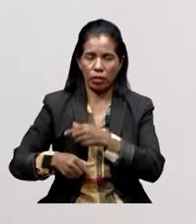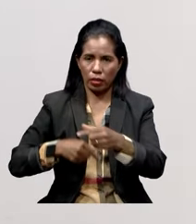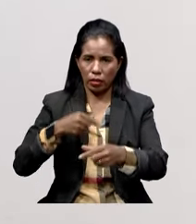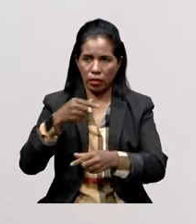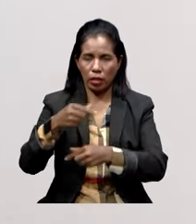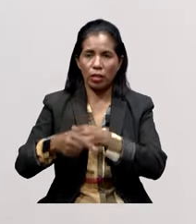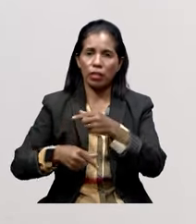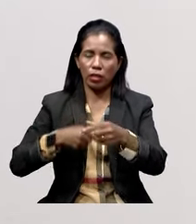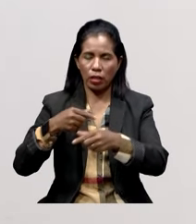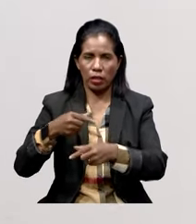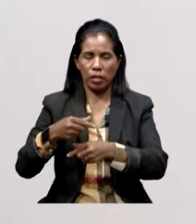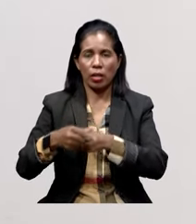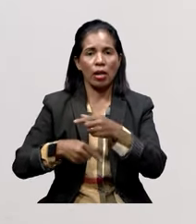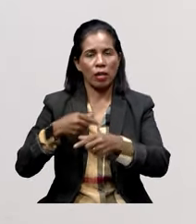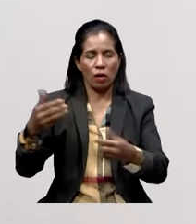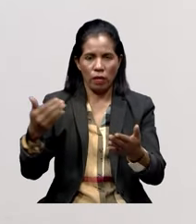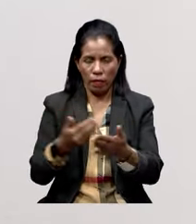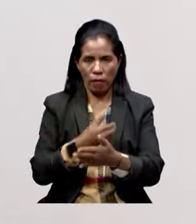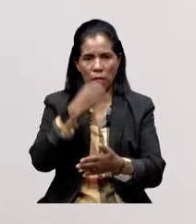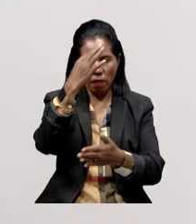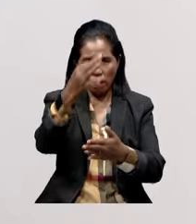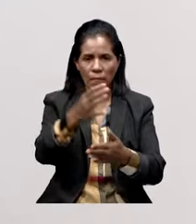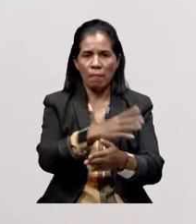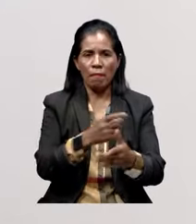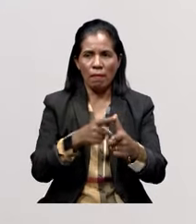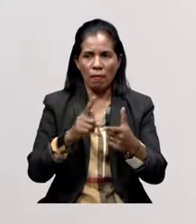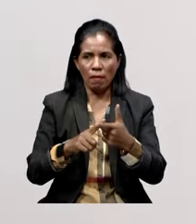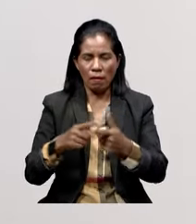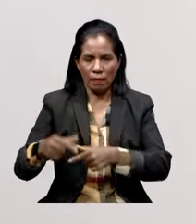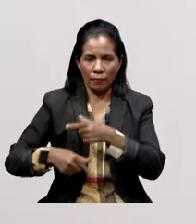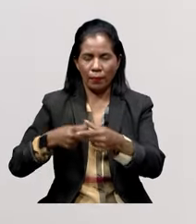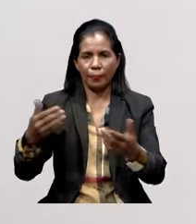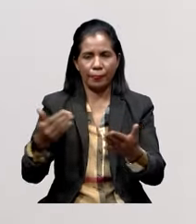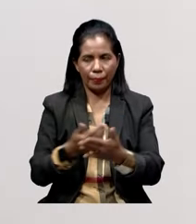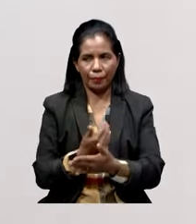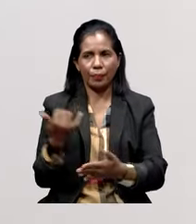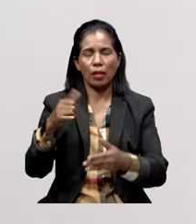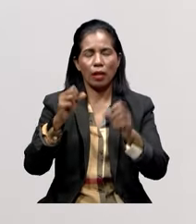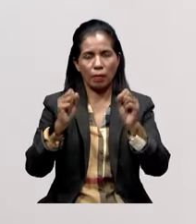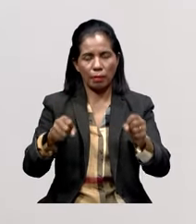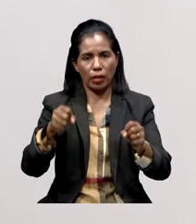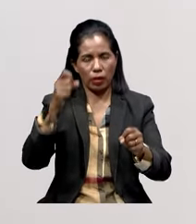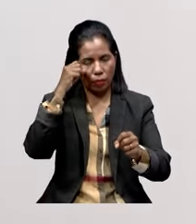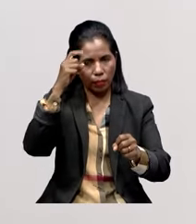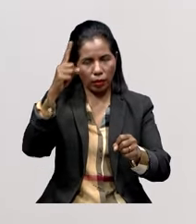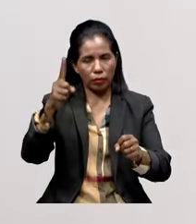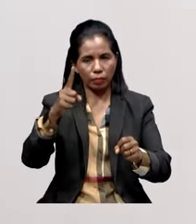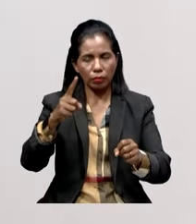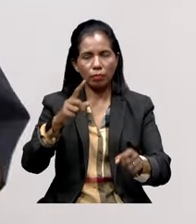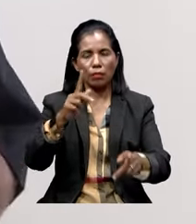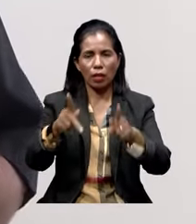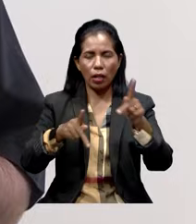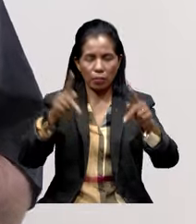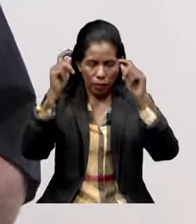generasi masa depan supaya generasi masa depan bisa mengerti perjuangan